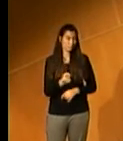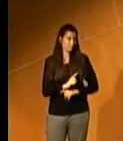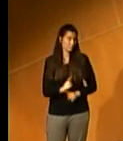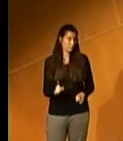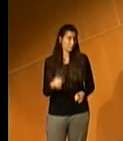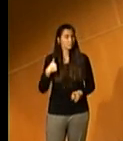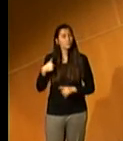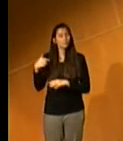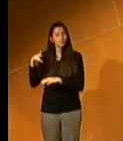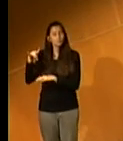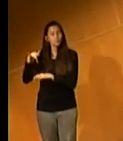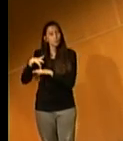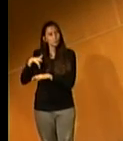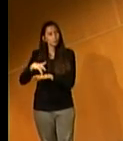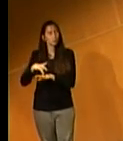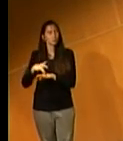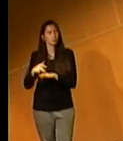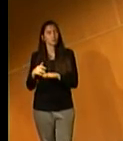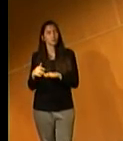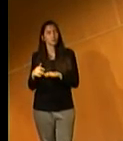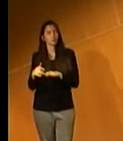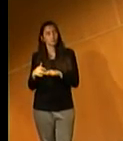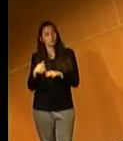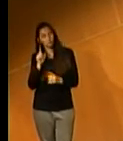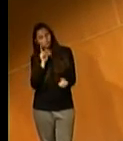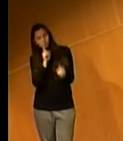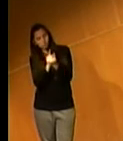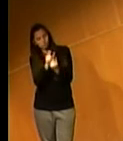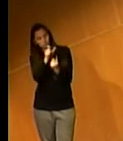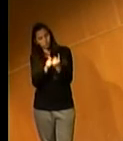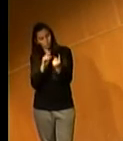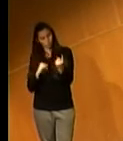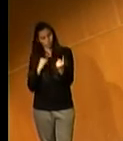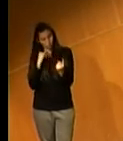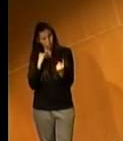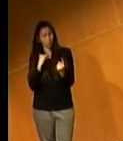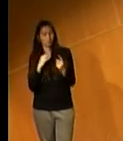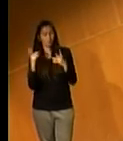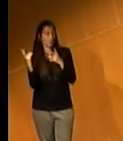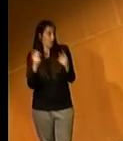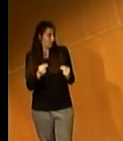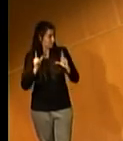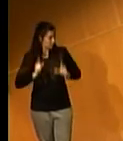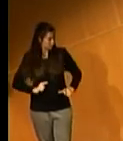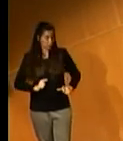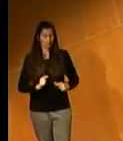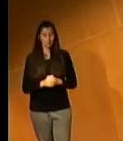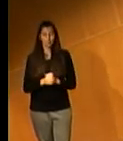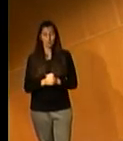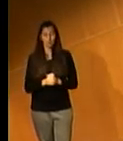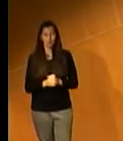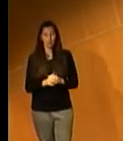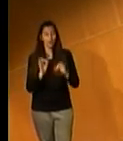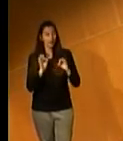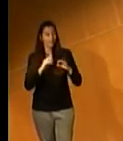Moi, il m'est arrivé des jeunes qui sont venus au lycée. Au niveau de l'insertion sociale,